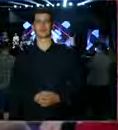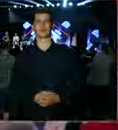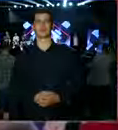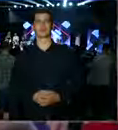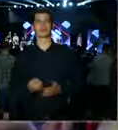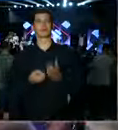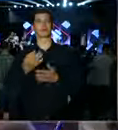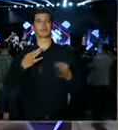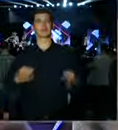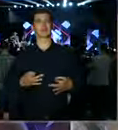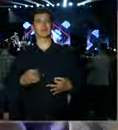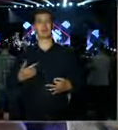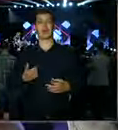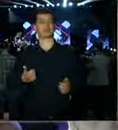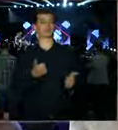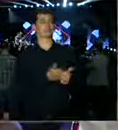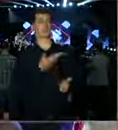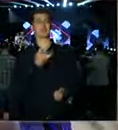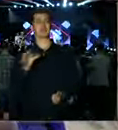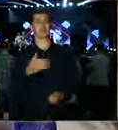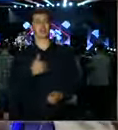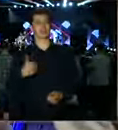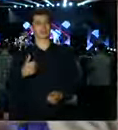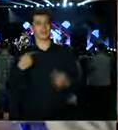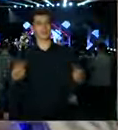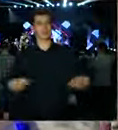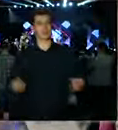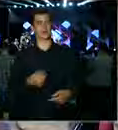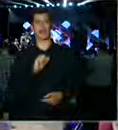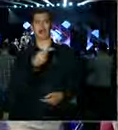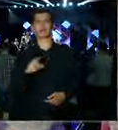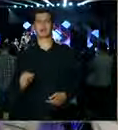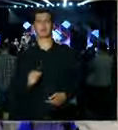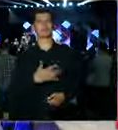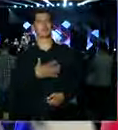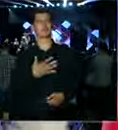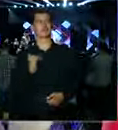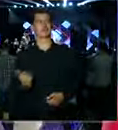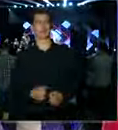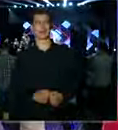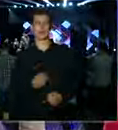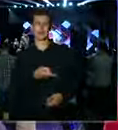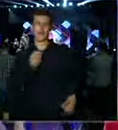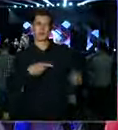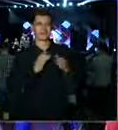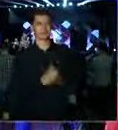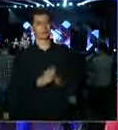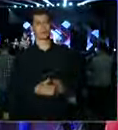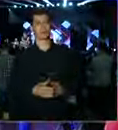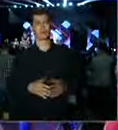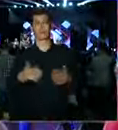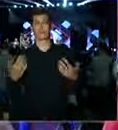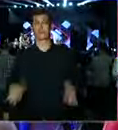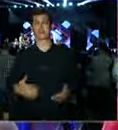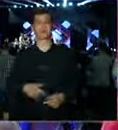Drodzy Państwo, ja oczywiście podchodzę do naszej Miss Polski na wózku. Ada, jak się czujesz? Powiedz. O Jezu, brak